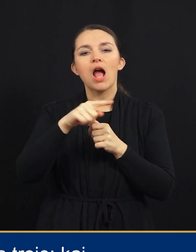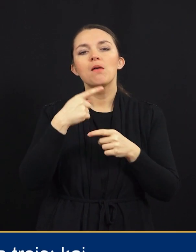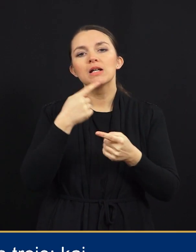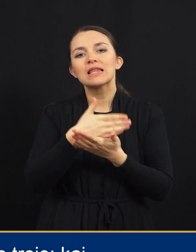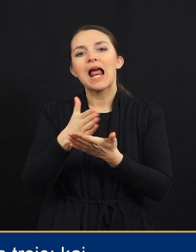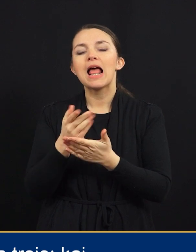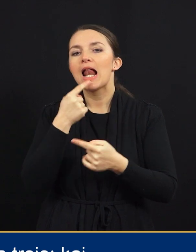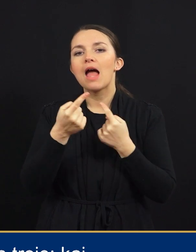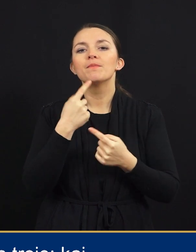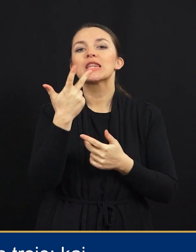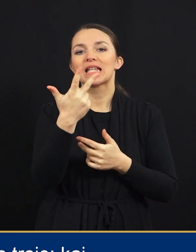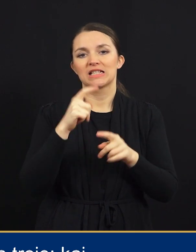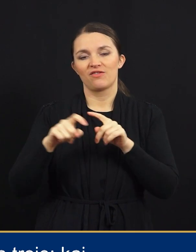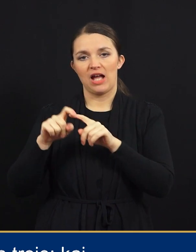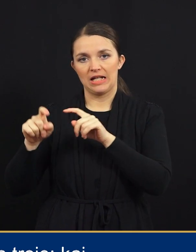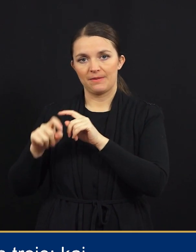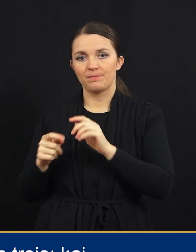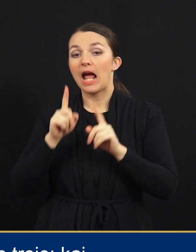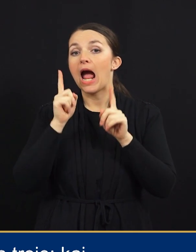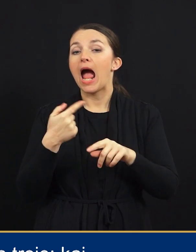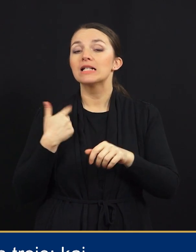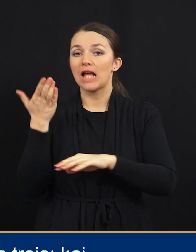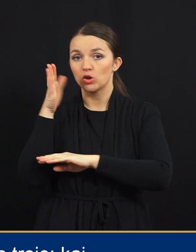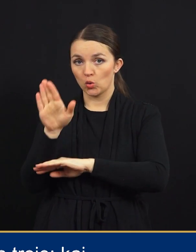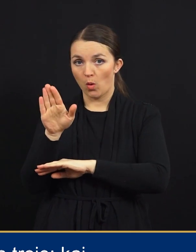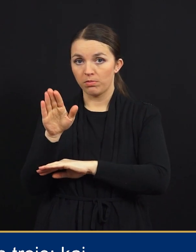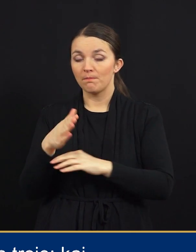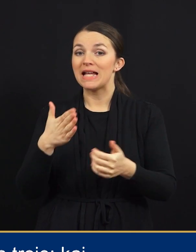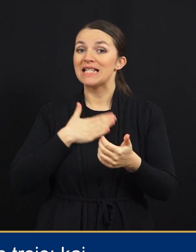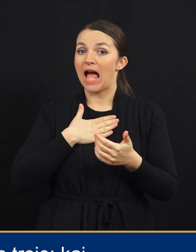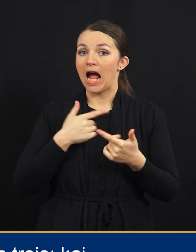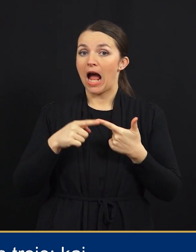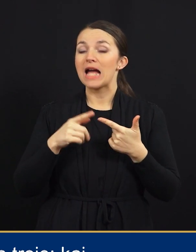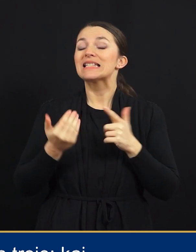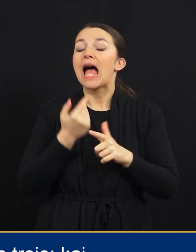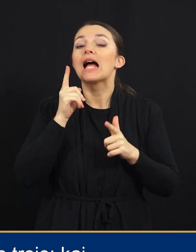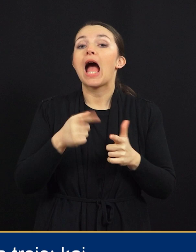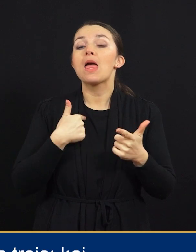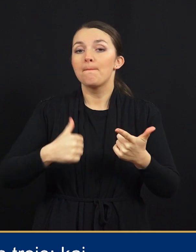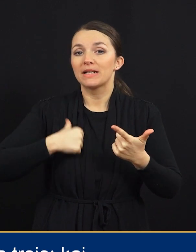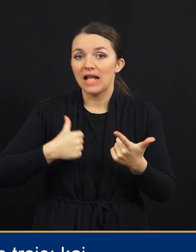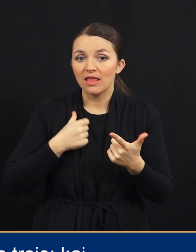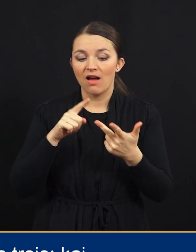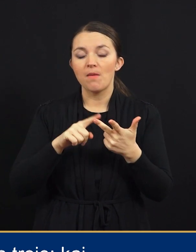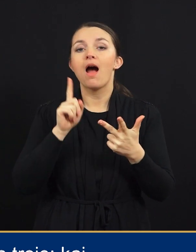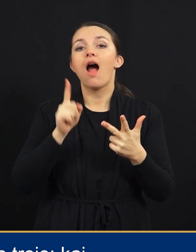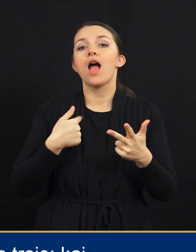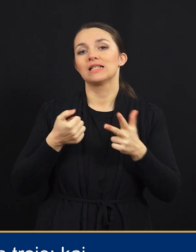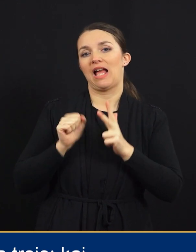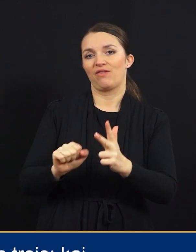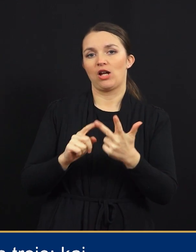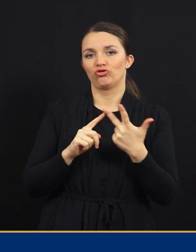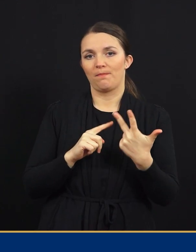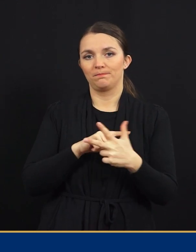delila troje. Kaj zastopam, zakaj si prizadevam in kaj zavračam.